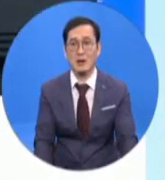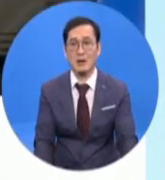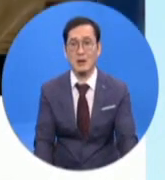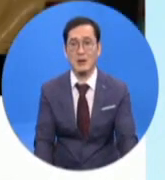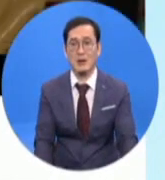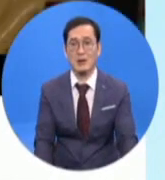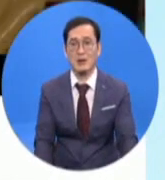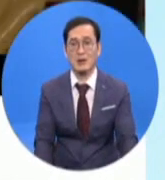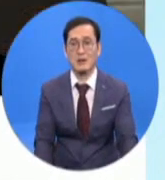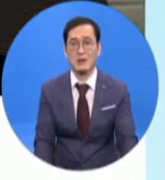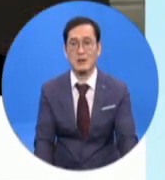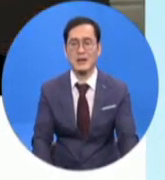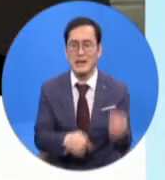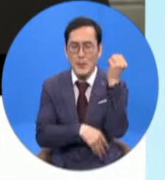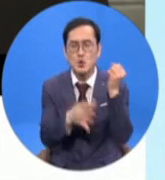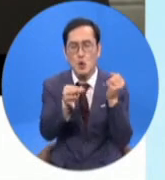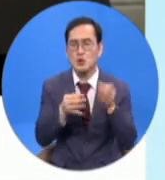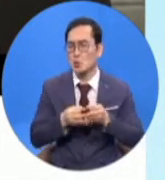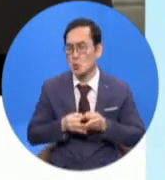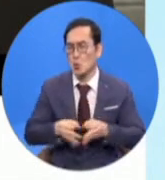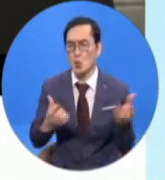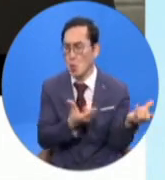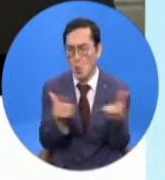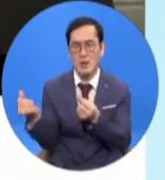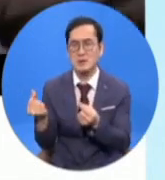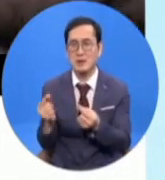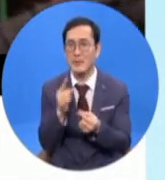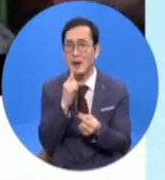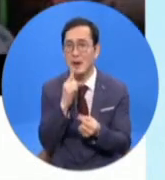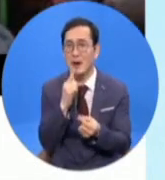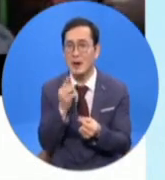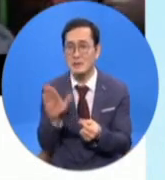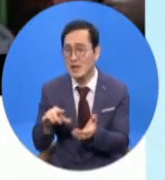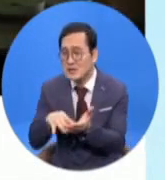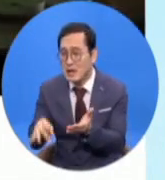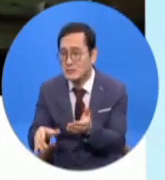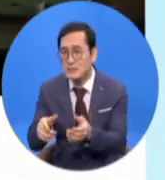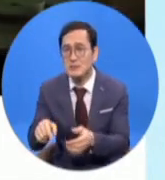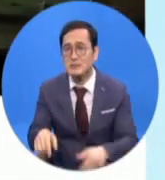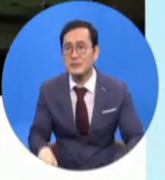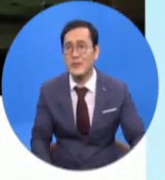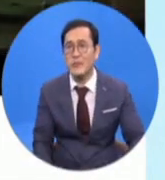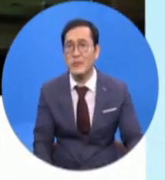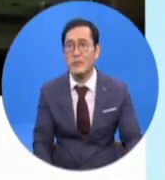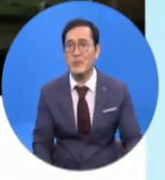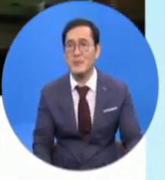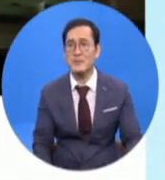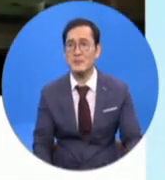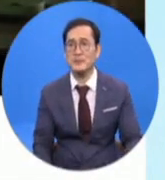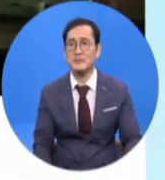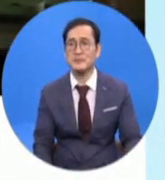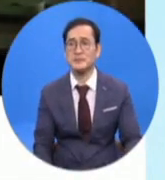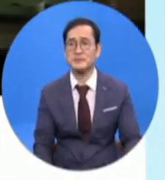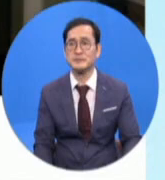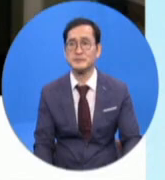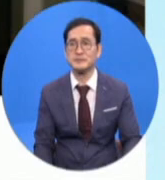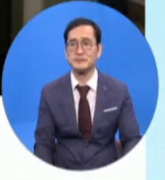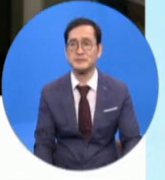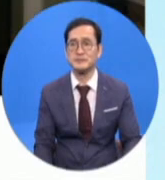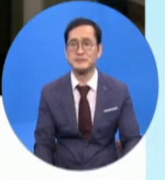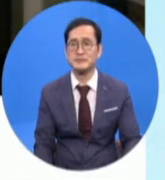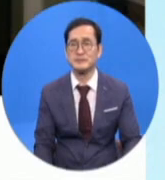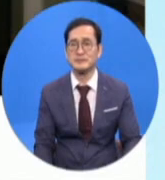아니겠어요 4 근데 기본소득 시리즈 얘기를 하면서 다 줘야 공정하다 이렇게 얘기를 하니까 반박을 하는 과정에 더 말이 꼭 인 게 아닌가